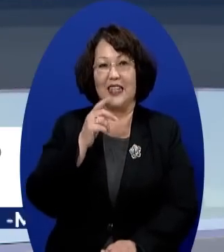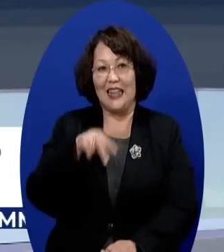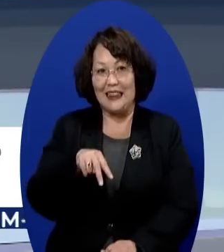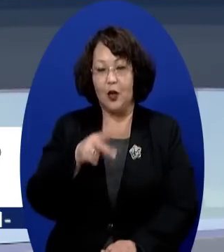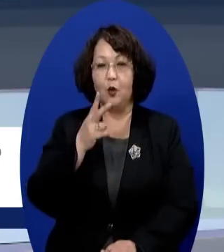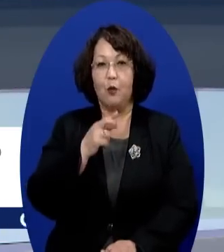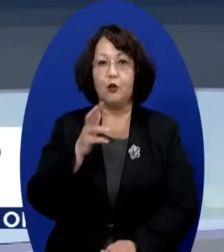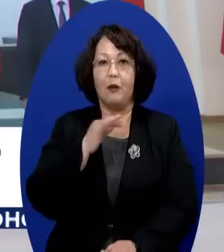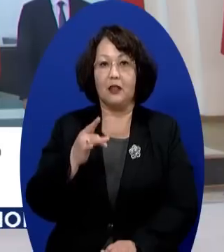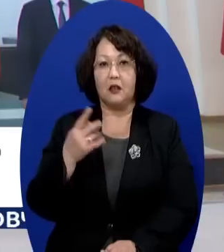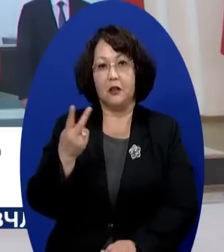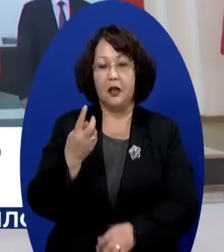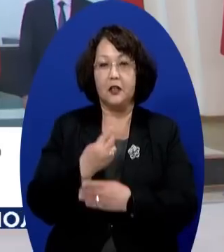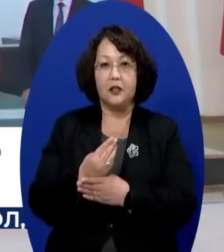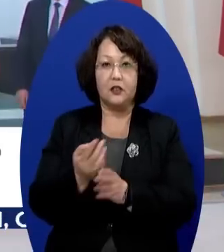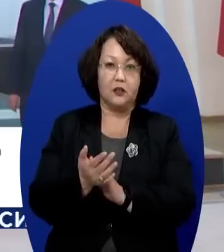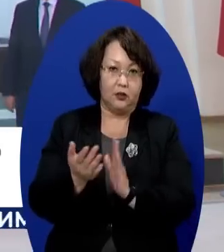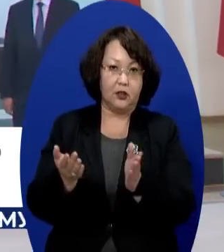байна.